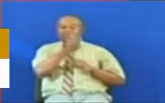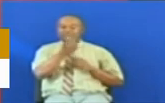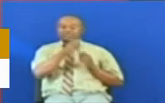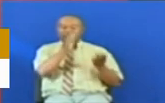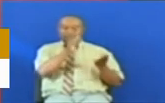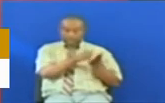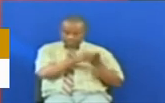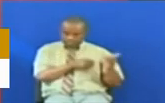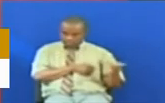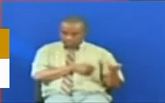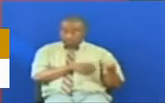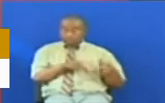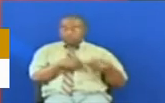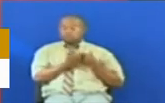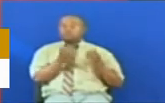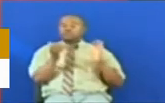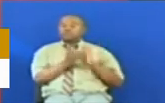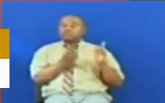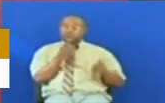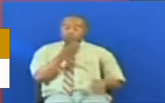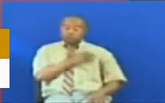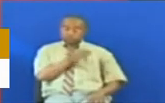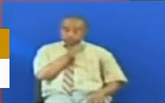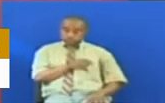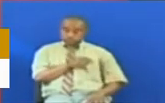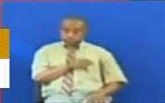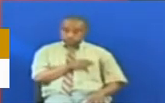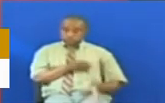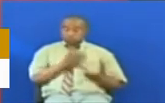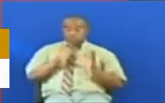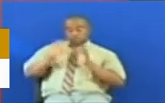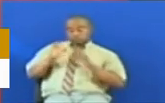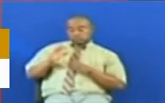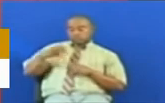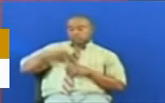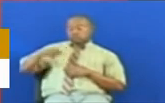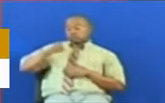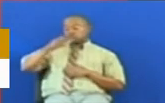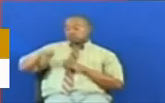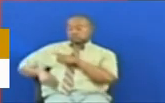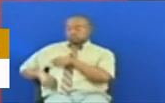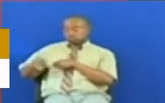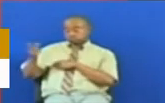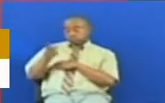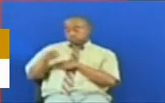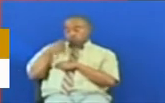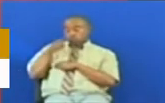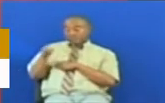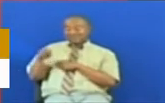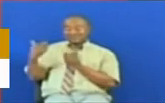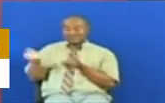pia sheria imesema kwamba minister ata consult na minister wa Zanzibar kuona kwamba hii issue